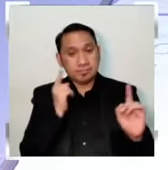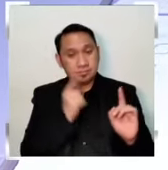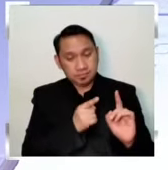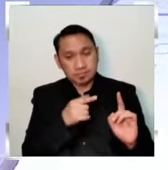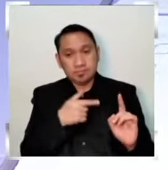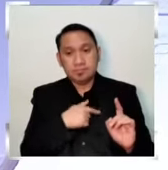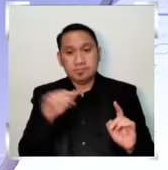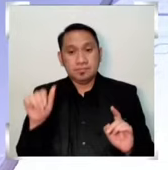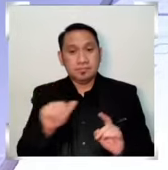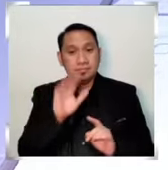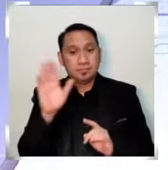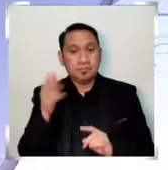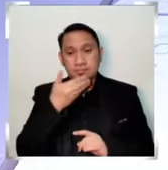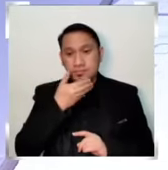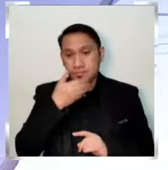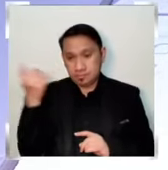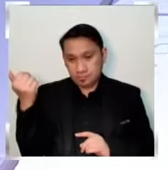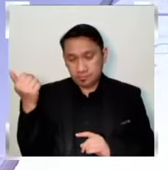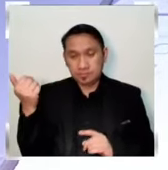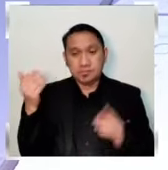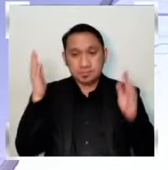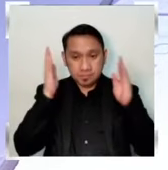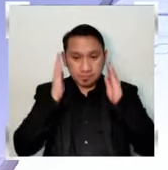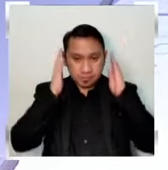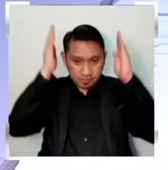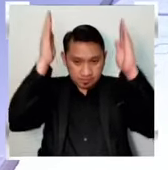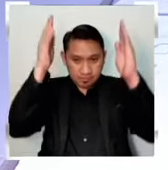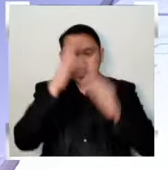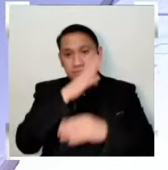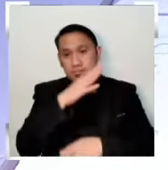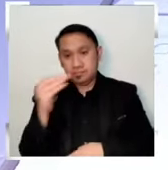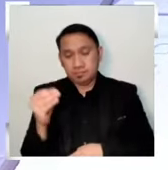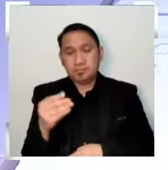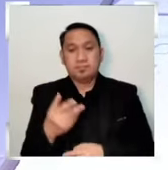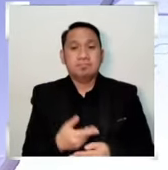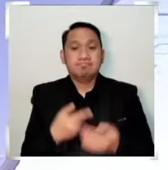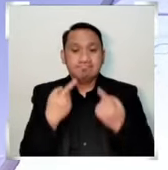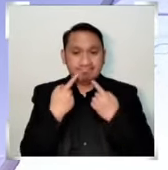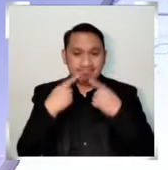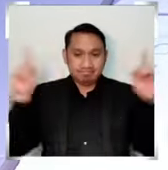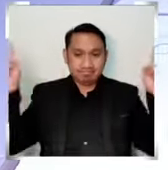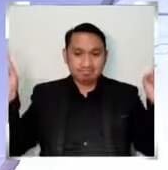Best Female Chef at ang malinamnam na success!